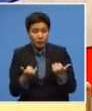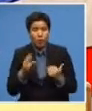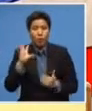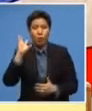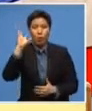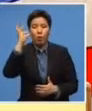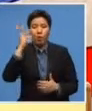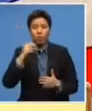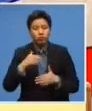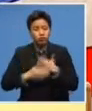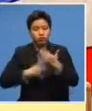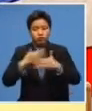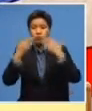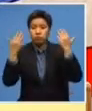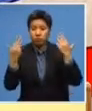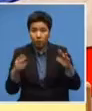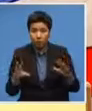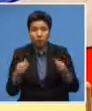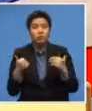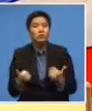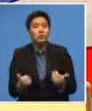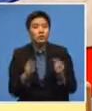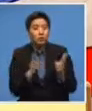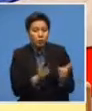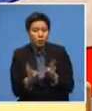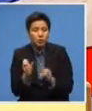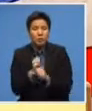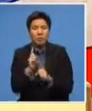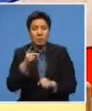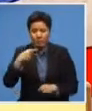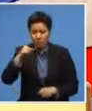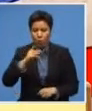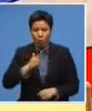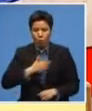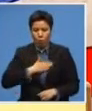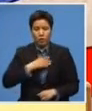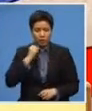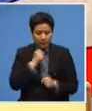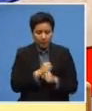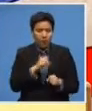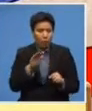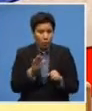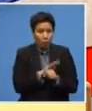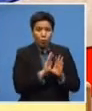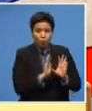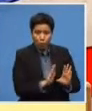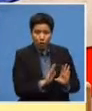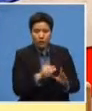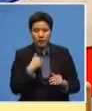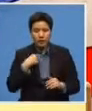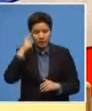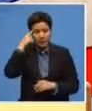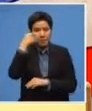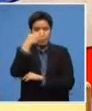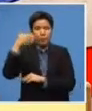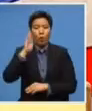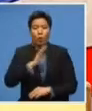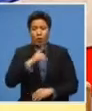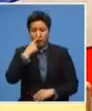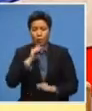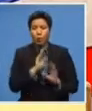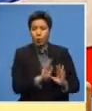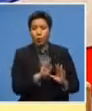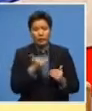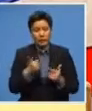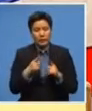ลกมันไร้พรมแดนแล้วล่ะวันนี้นะทำยังไงแต่เราก็ต้องรักษาผลประโยชน์ของเราให้ได้นะครับรักษาอธิปไตยเราให้ได้ก็มันค